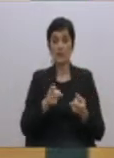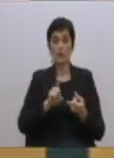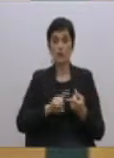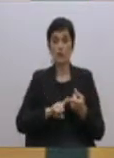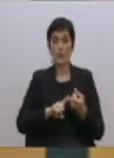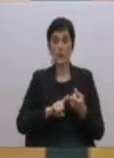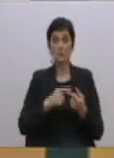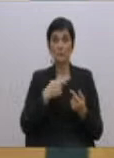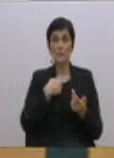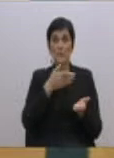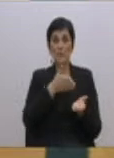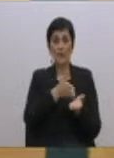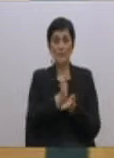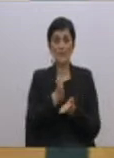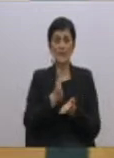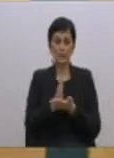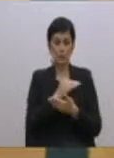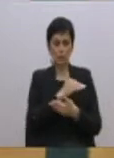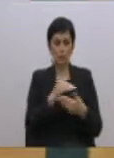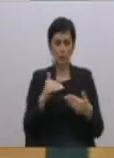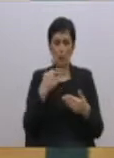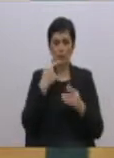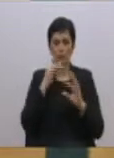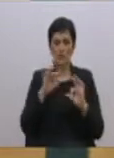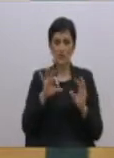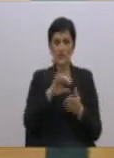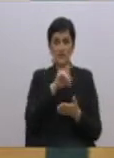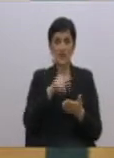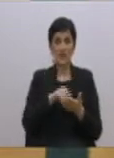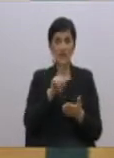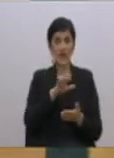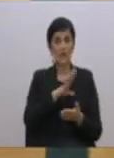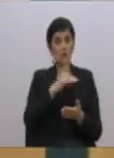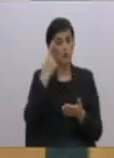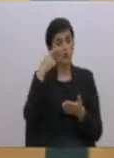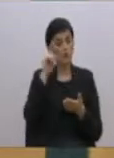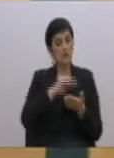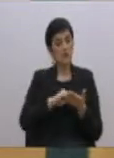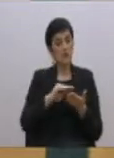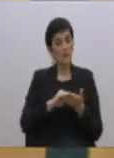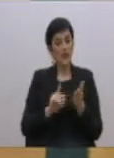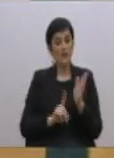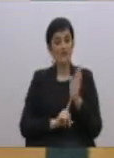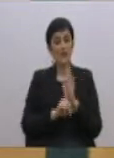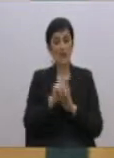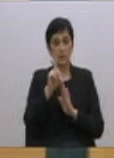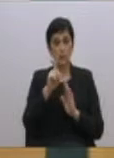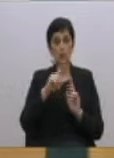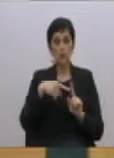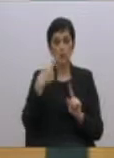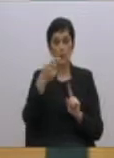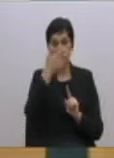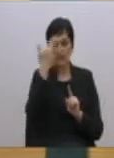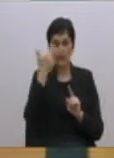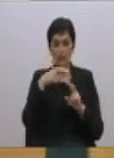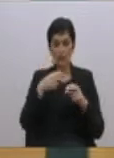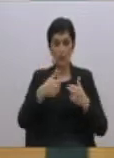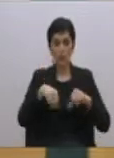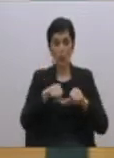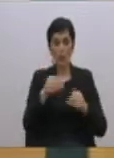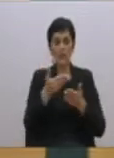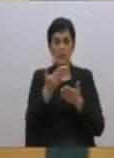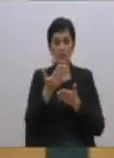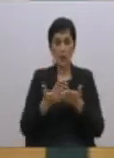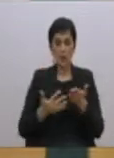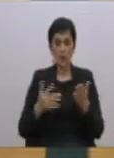მე პრინციპების დონეზე მოგახსენებთ იმ საკითხებს, რა იყო დაინიცირებული თავდაპირველ ვერსიაში და შემდგომ ვენეციის კომისიის რეკომენდაციის